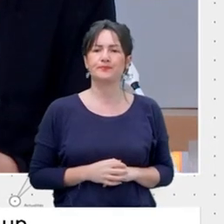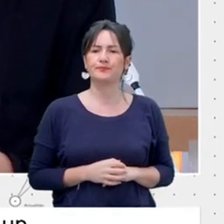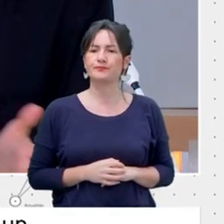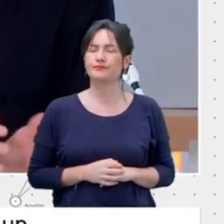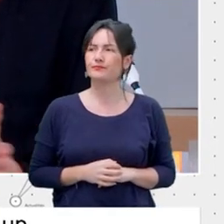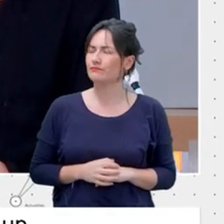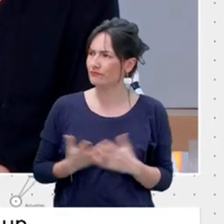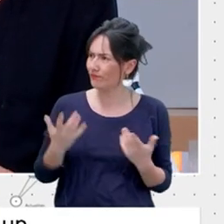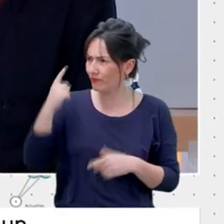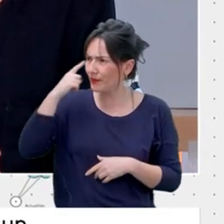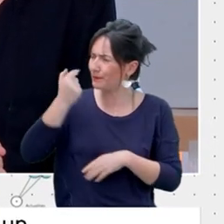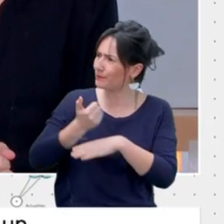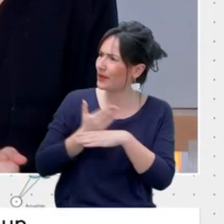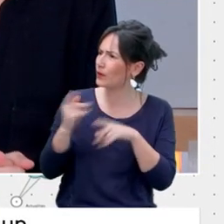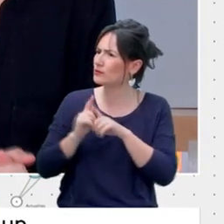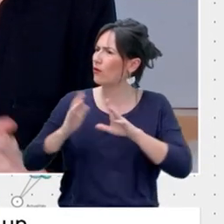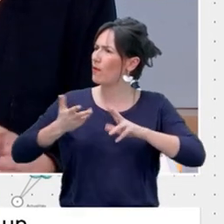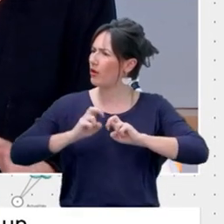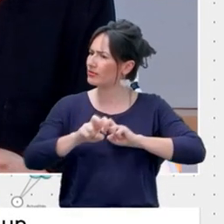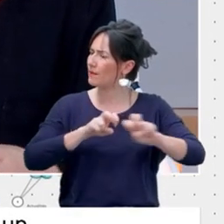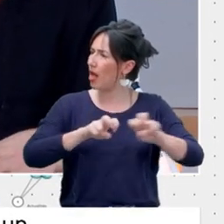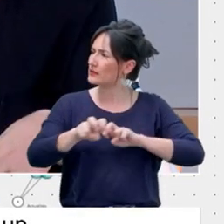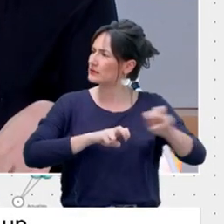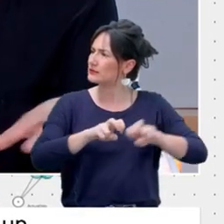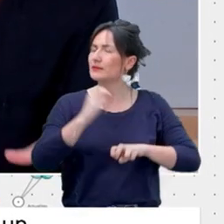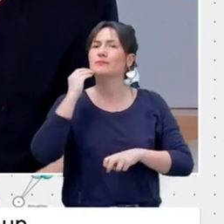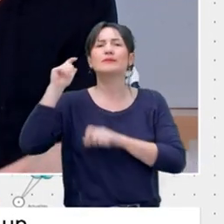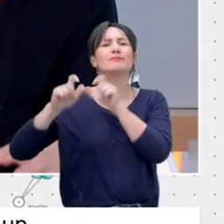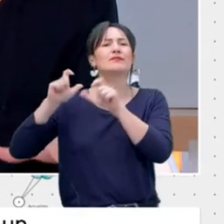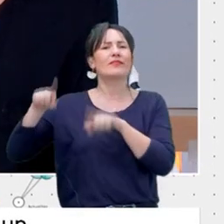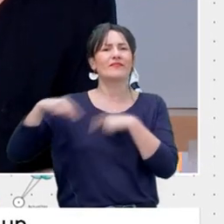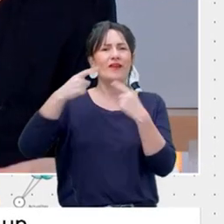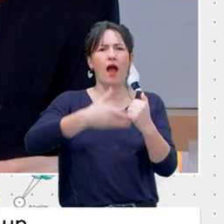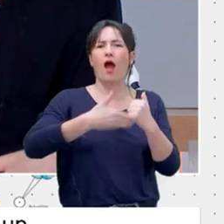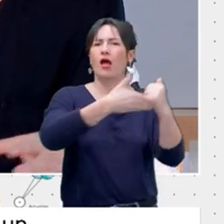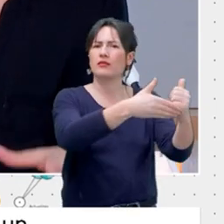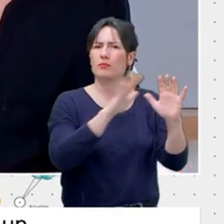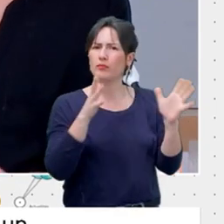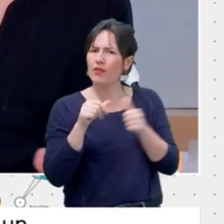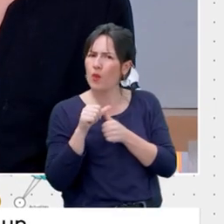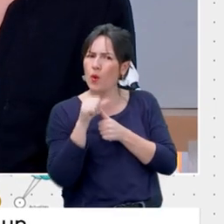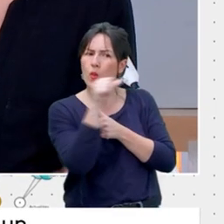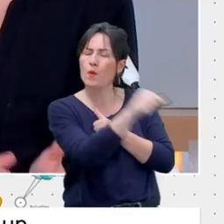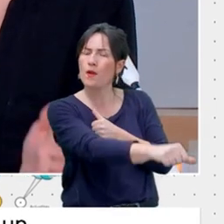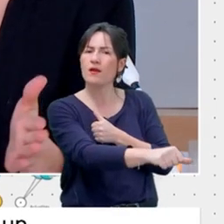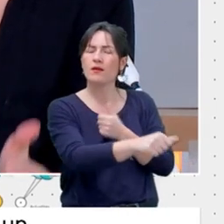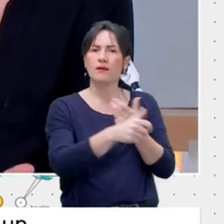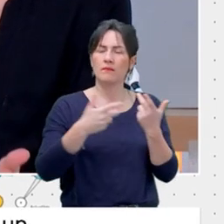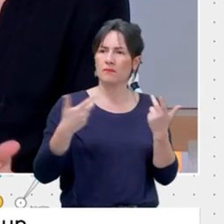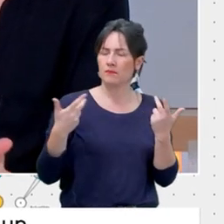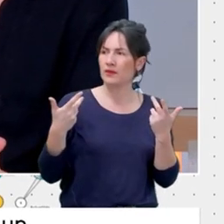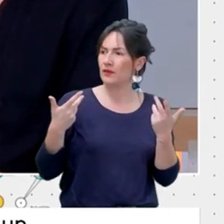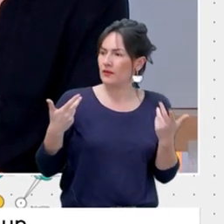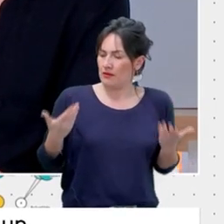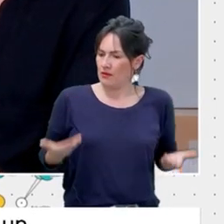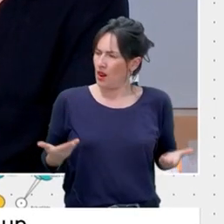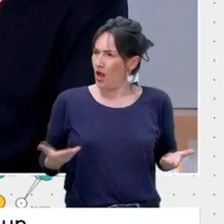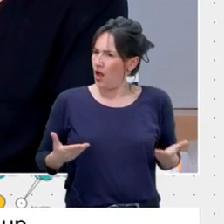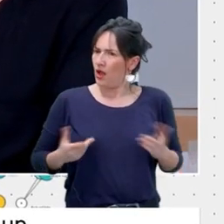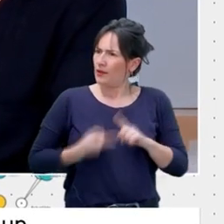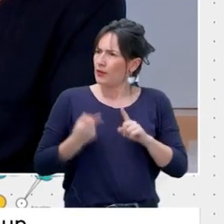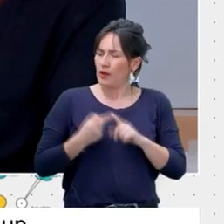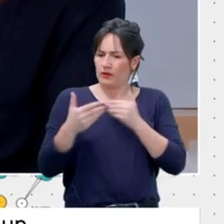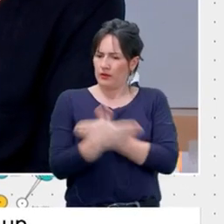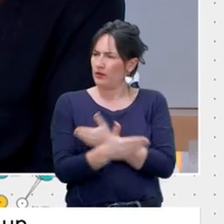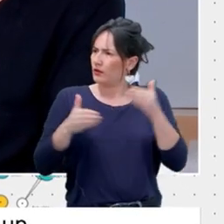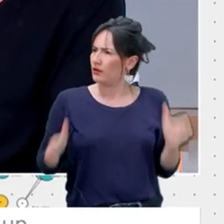du déplacement de personnes? Parce que si des Français viennent aider, ils ne sont pas forcément dans l'entourage des agriculteurs. En période de confinement, comment est-ce qu'on